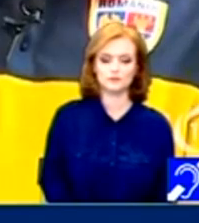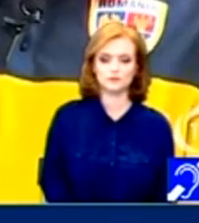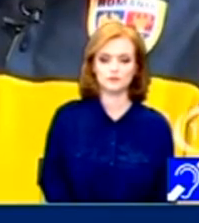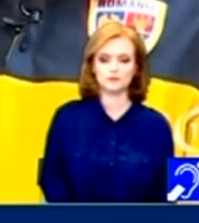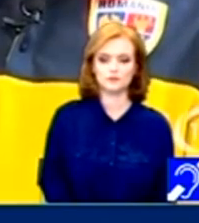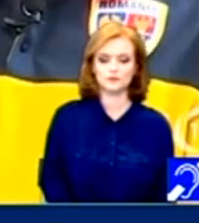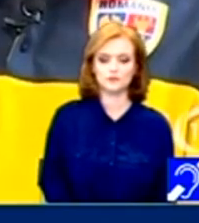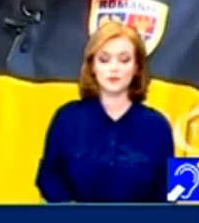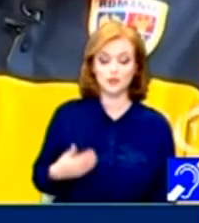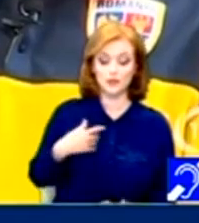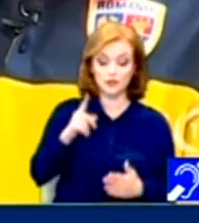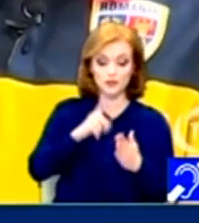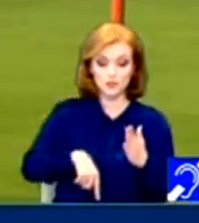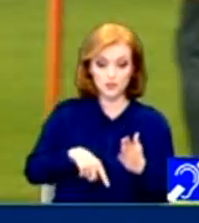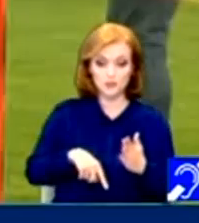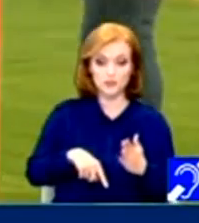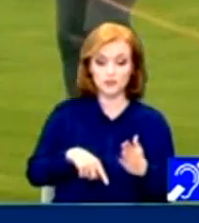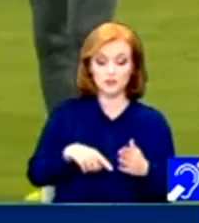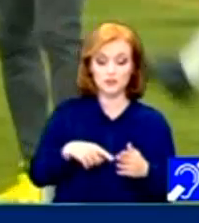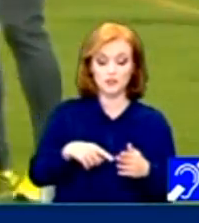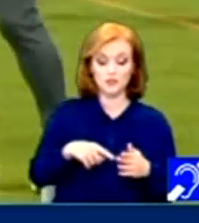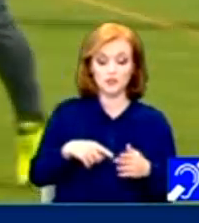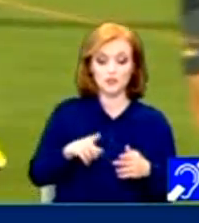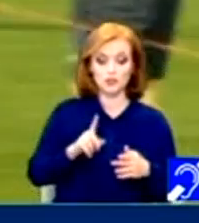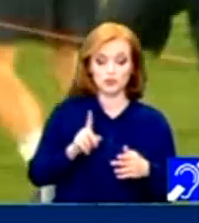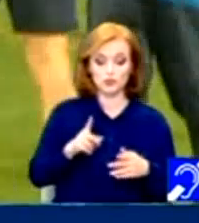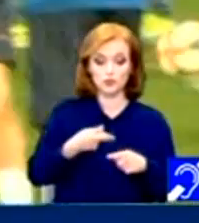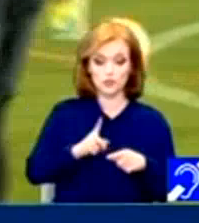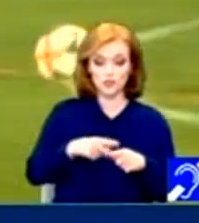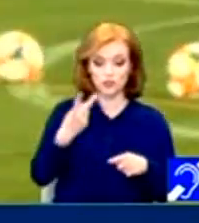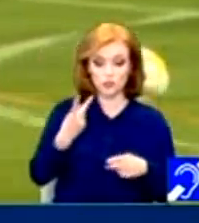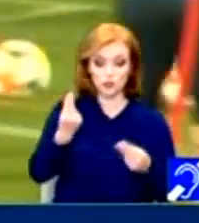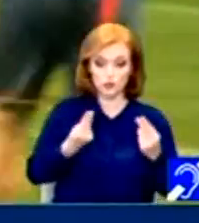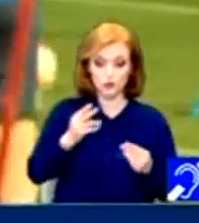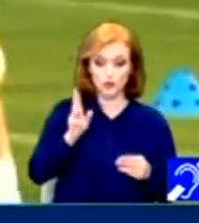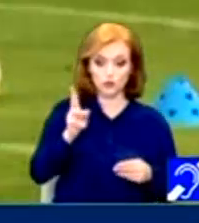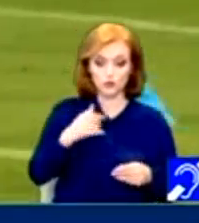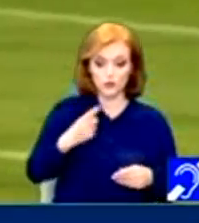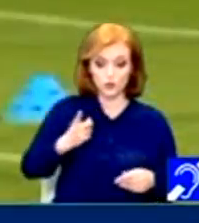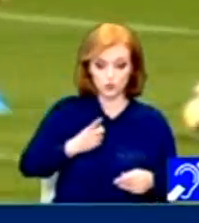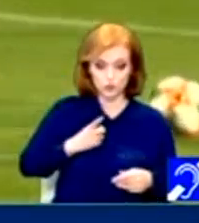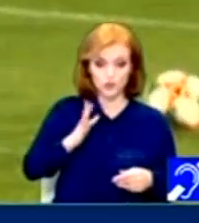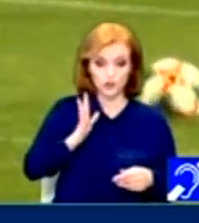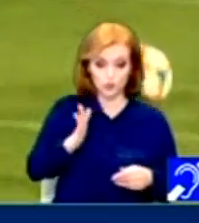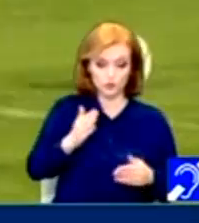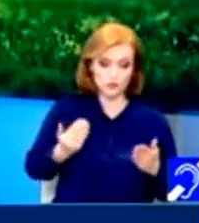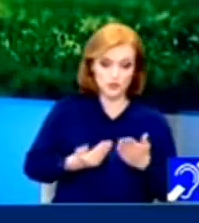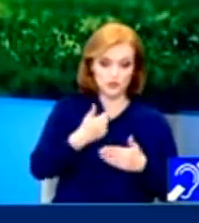să evoluez. Sper ca cu aceste două meciuri să evoluez și mă bucur foarte mult că am revenit la echipa